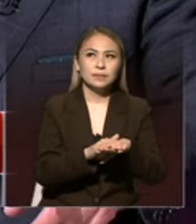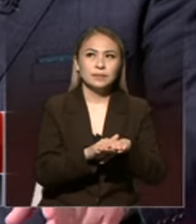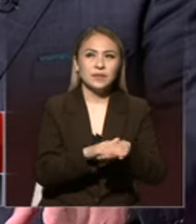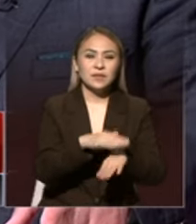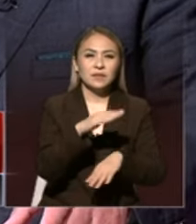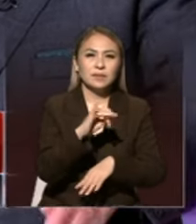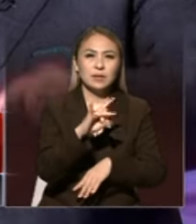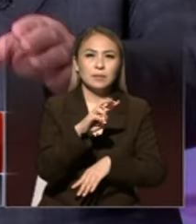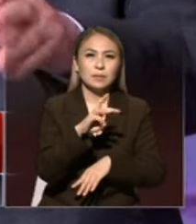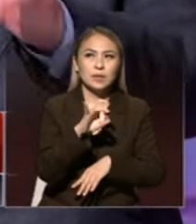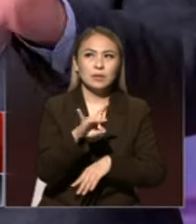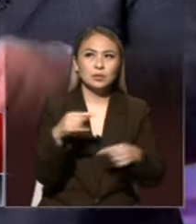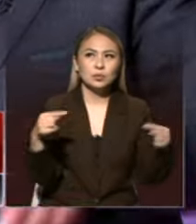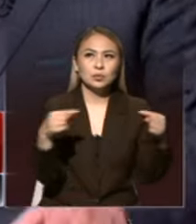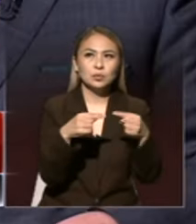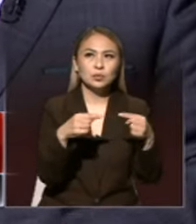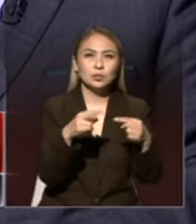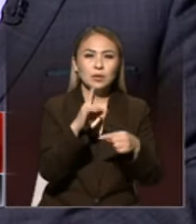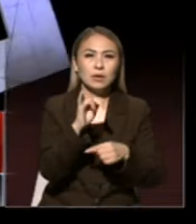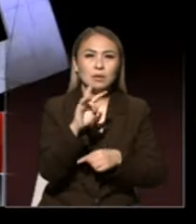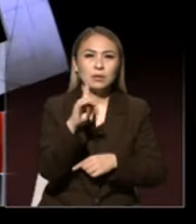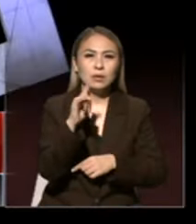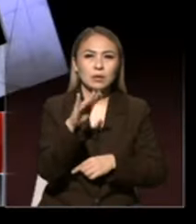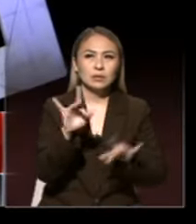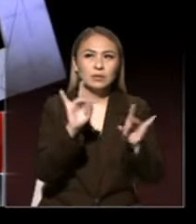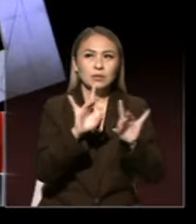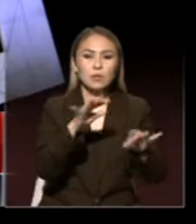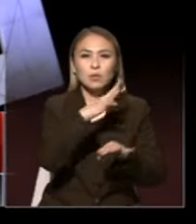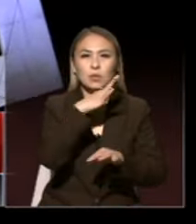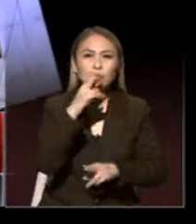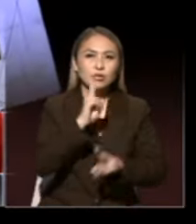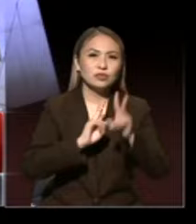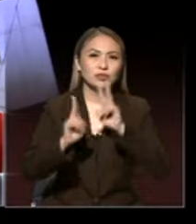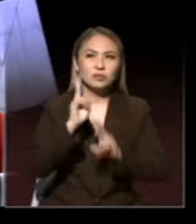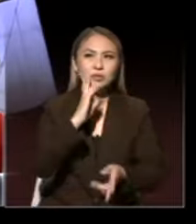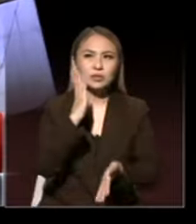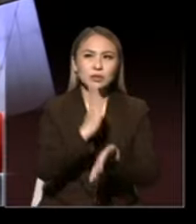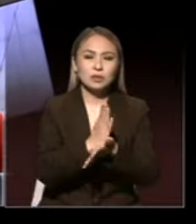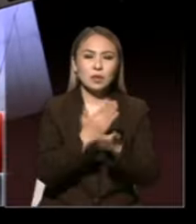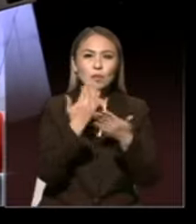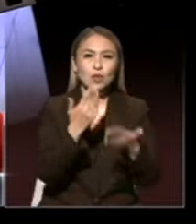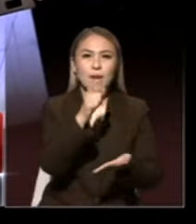фермерлерден расында тура жаңа қанағаттың айтқандай әңгіме көп келеді.